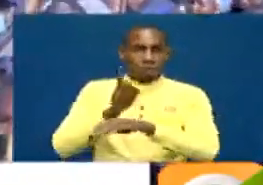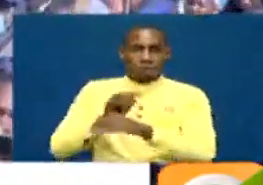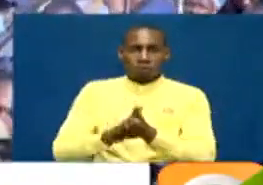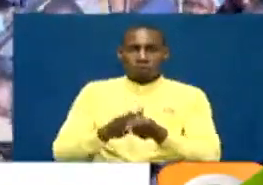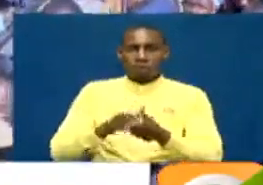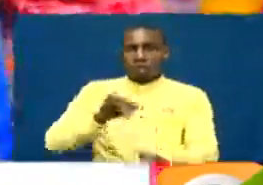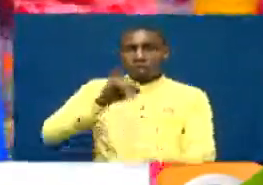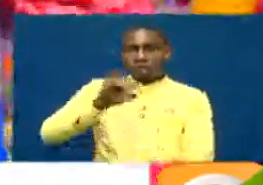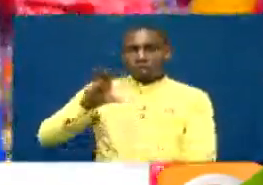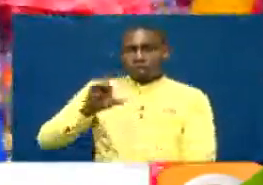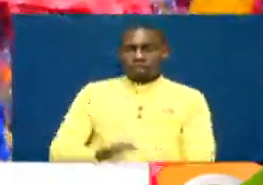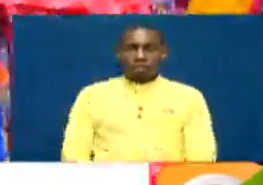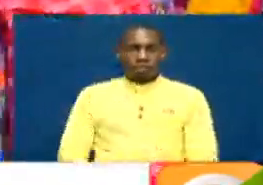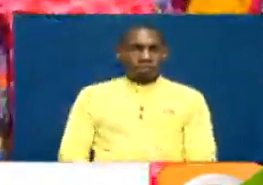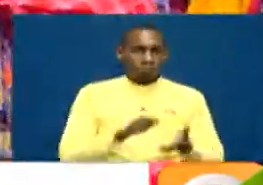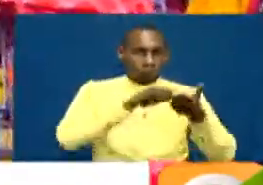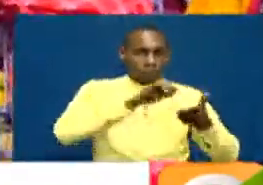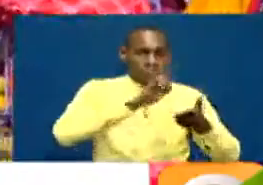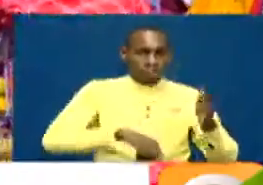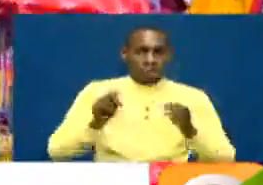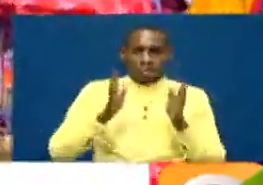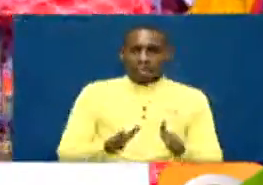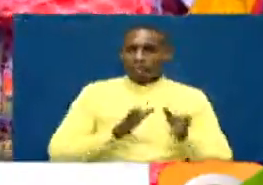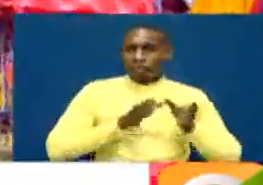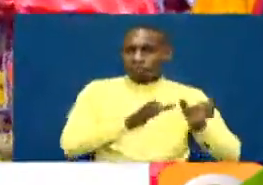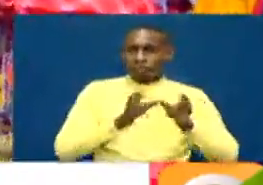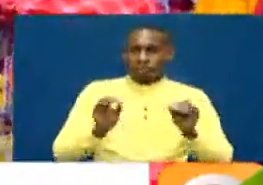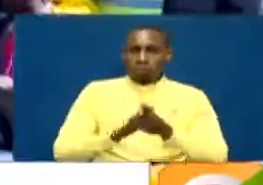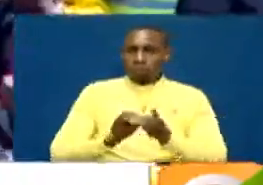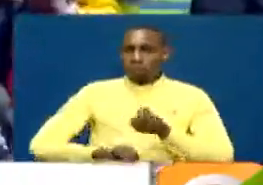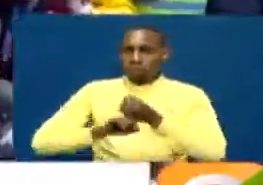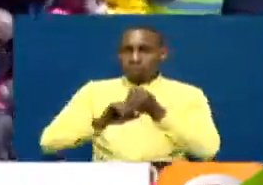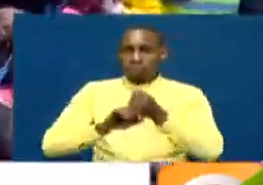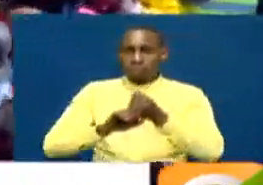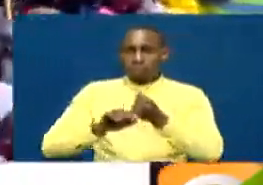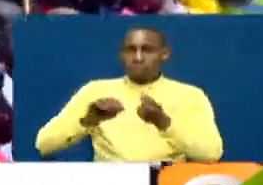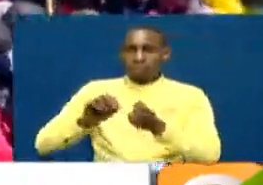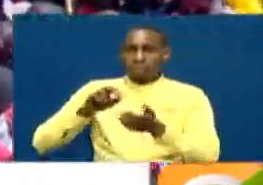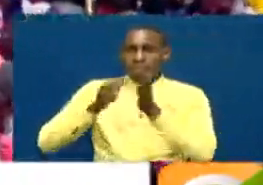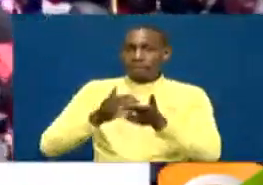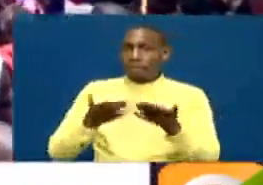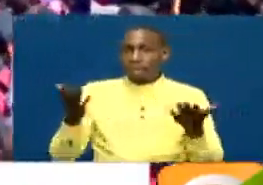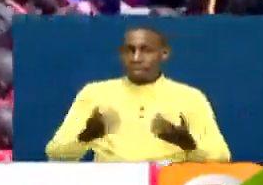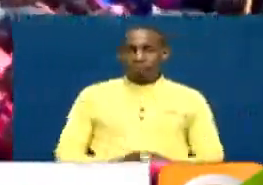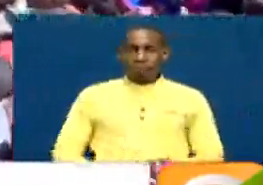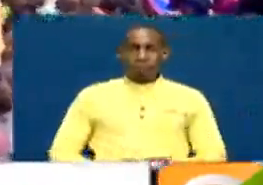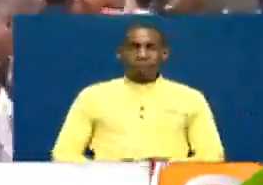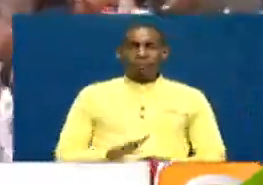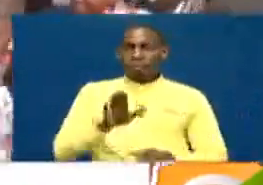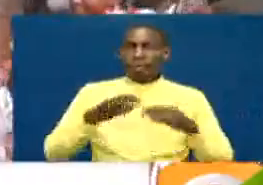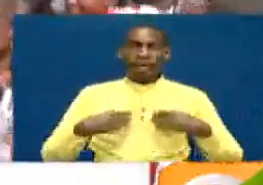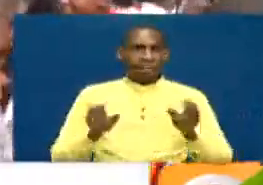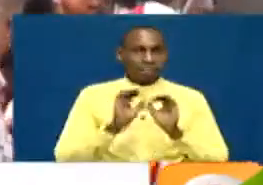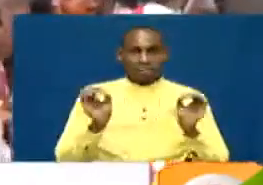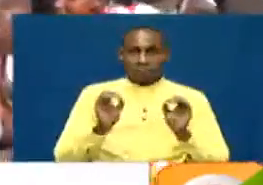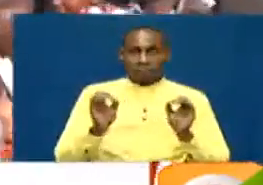ya IEBC. Wakishikilia kuwa Wakenya wasishurutishwe kuunga mkono mwaniaji yeyote. Msikubali